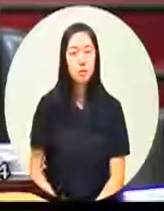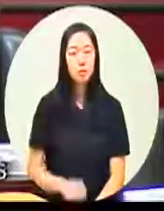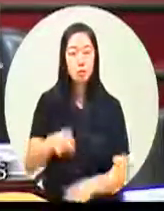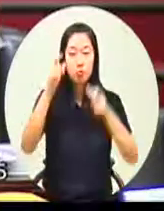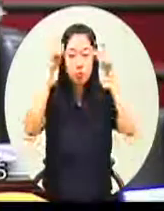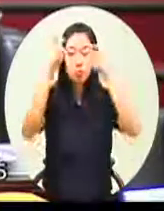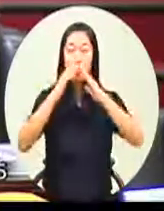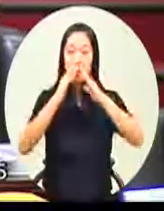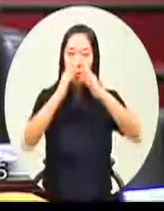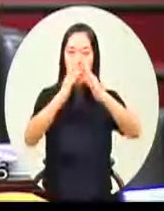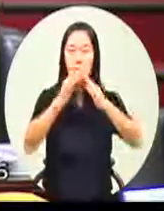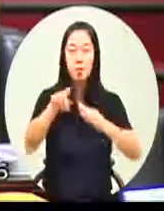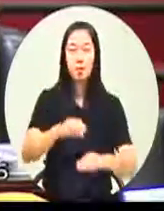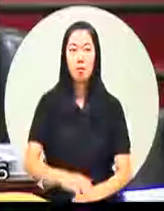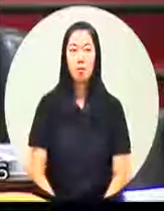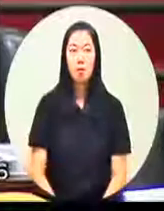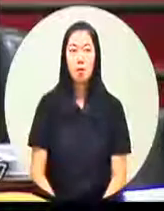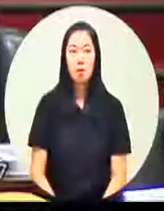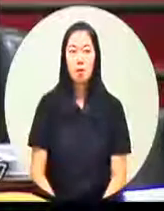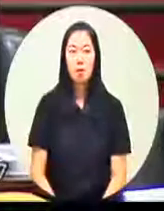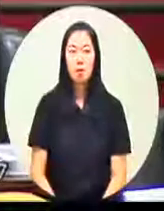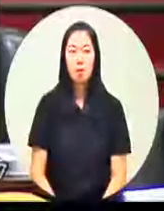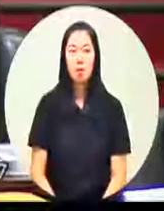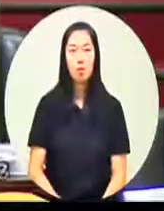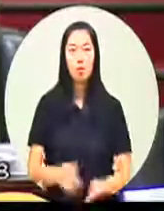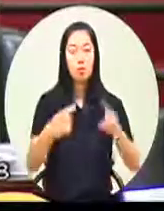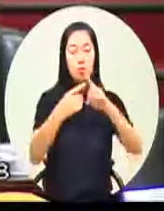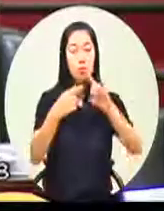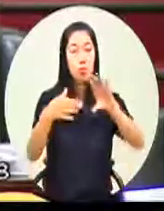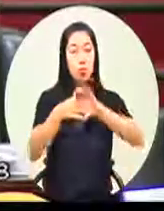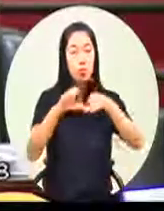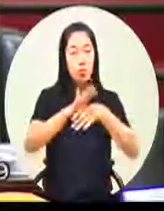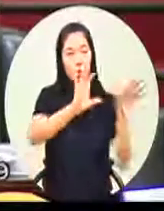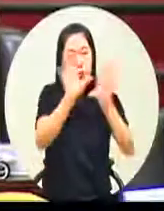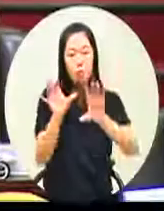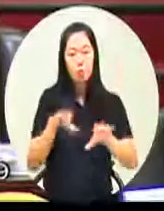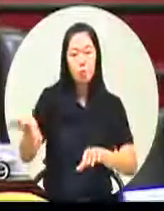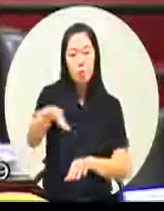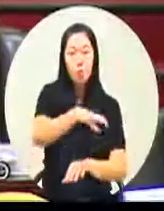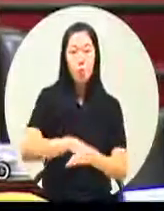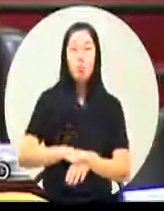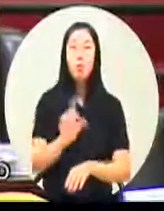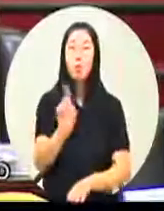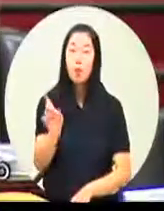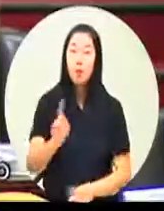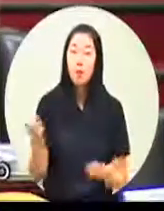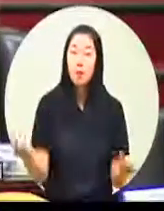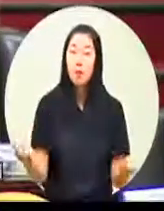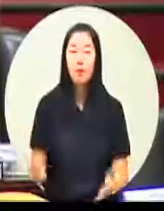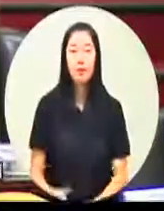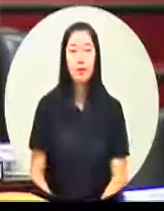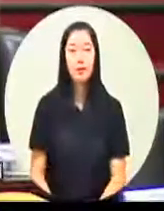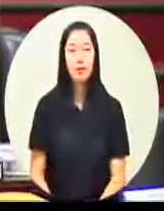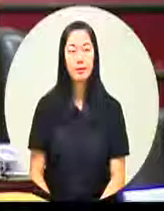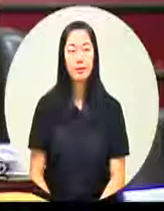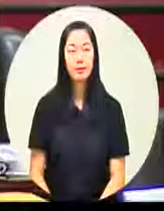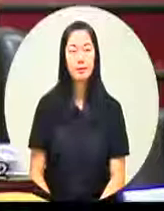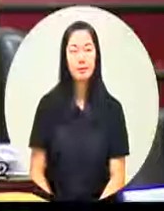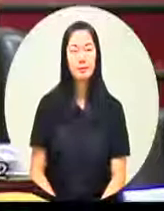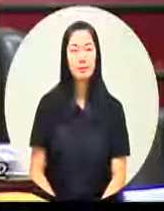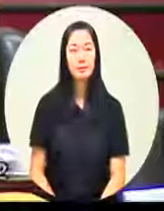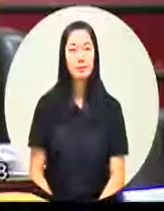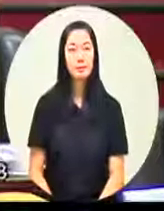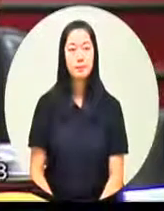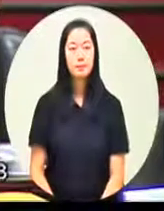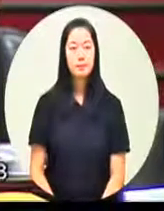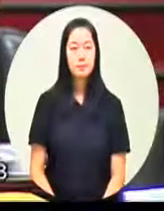我们高雄市？具有特殊人文风貌的地方有哪些？有旗美区可以算吗？ 观光局曾局长，请答